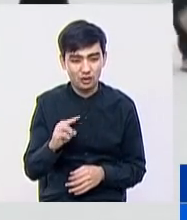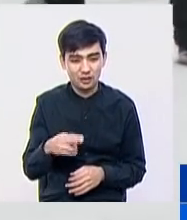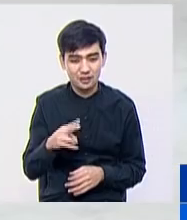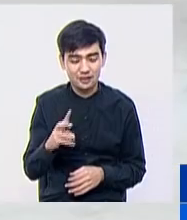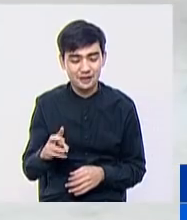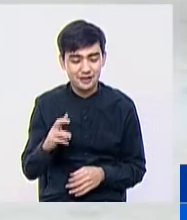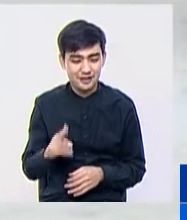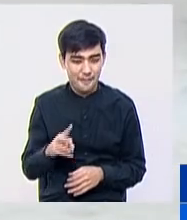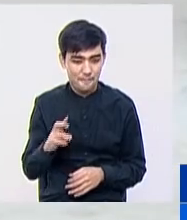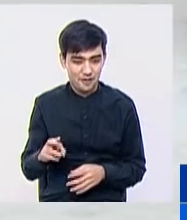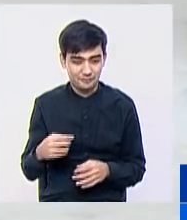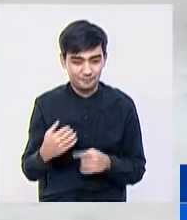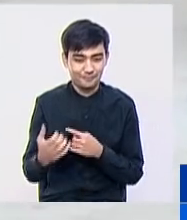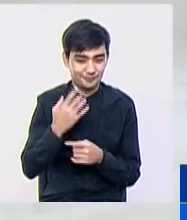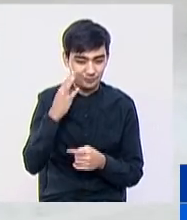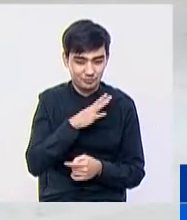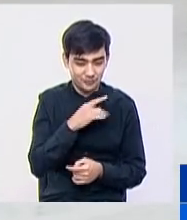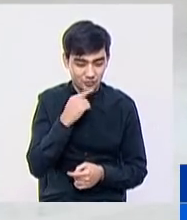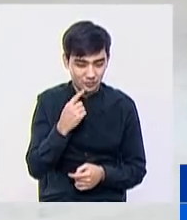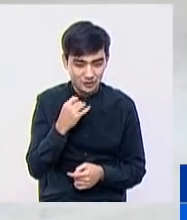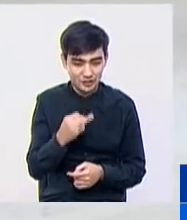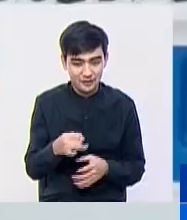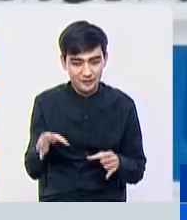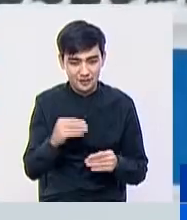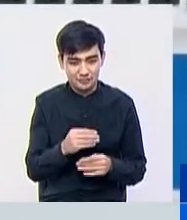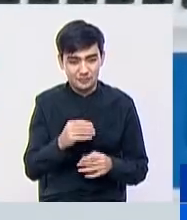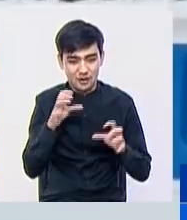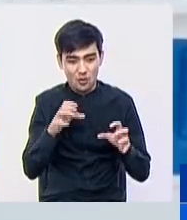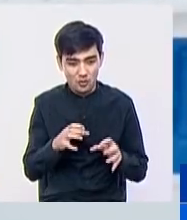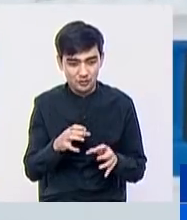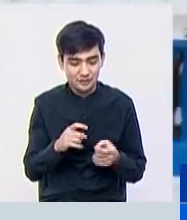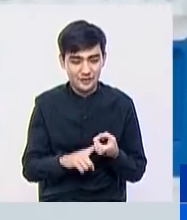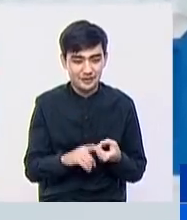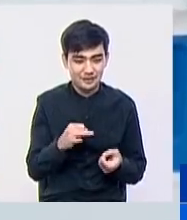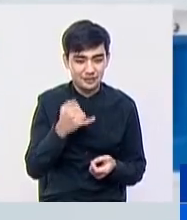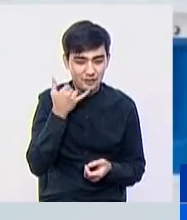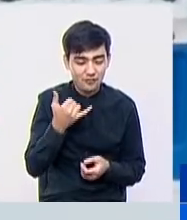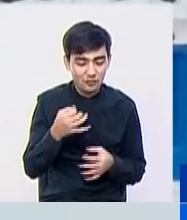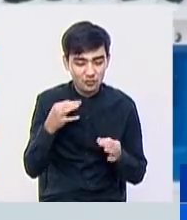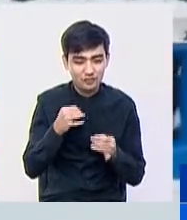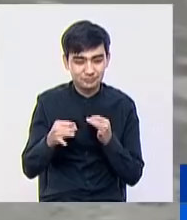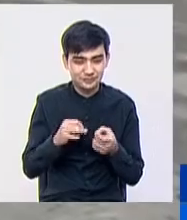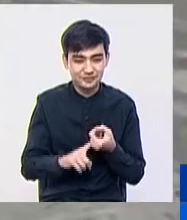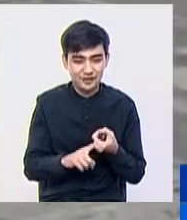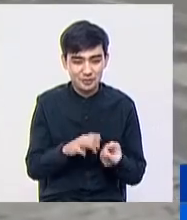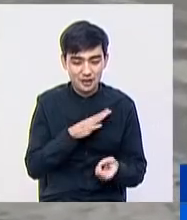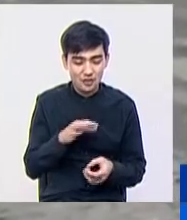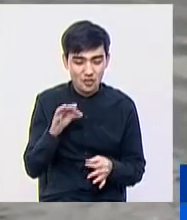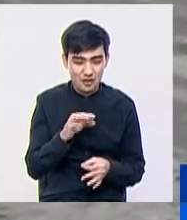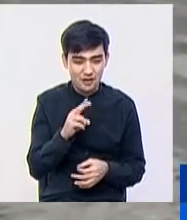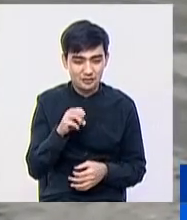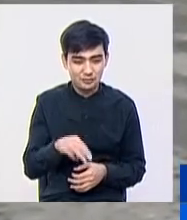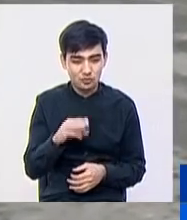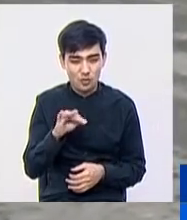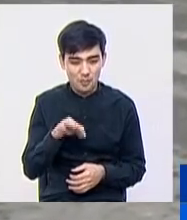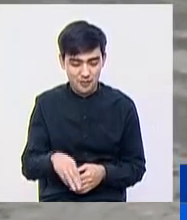оказания содействия и восстановления конституционного порядка и законности. В телефонном разговоре Касым-Жомарт Токаев отметил, что ситуация в